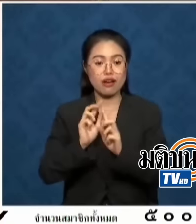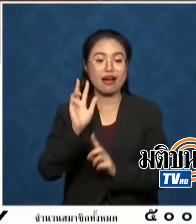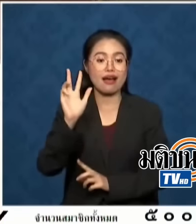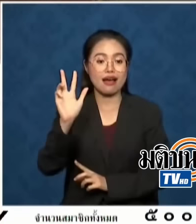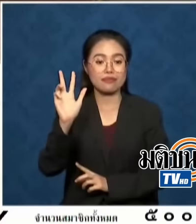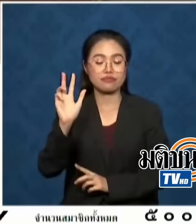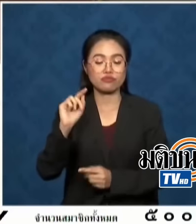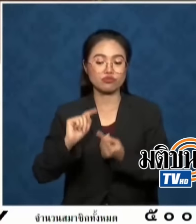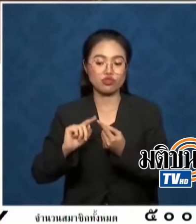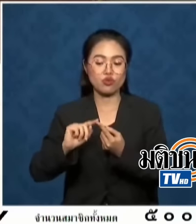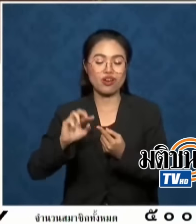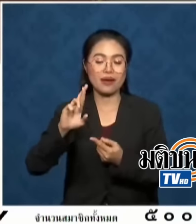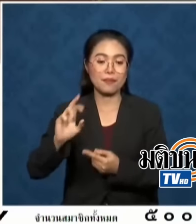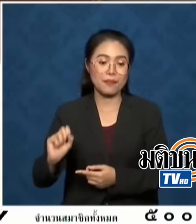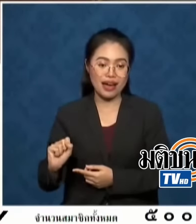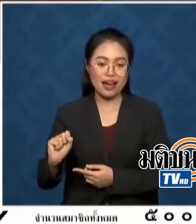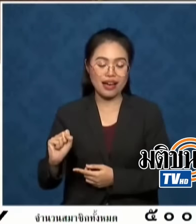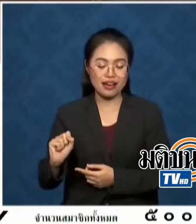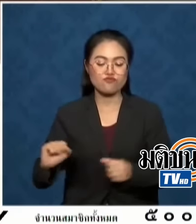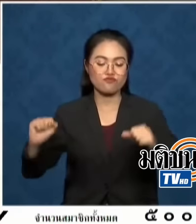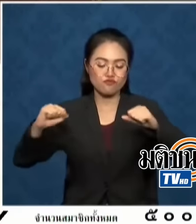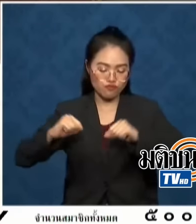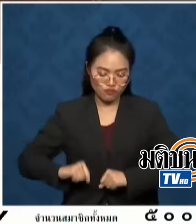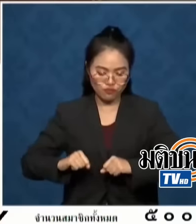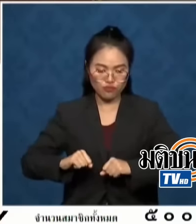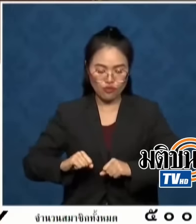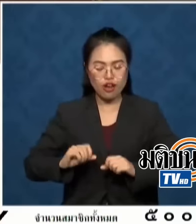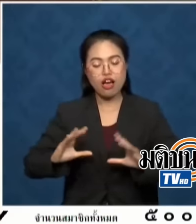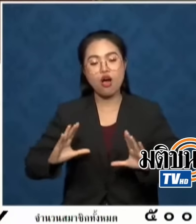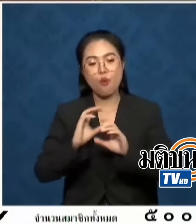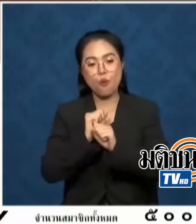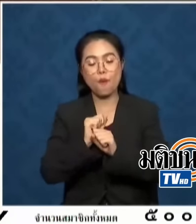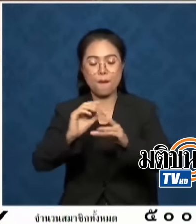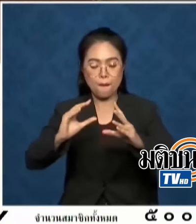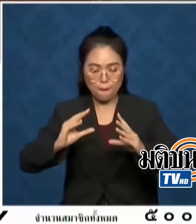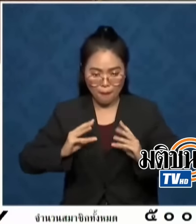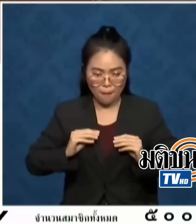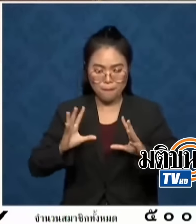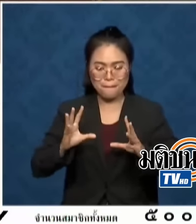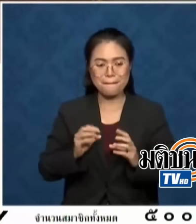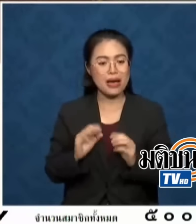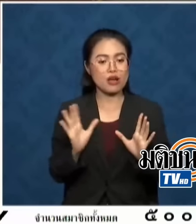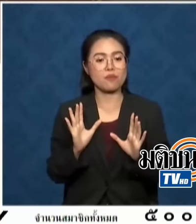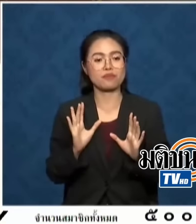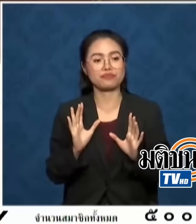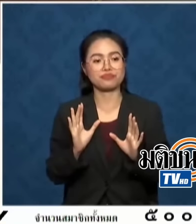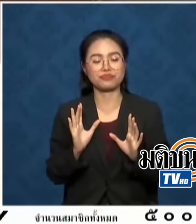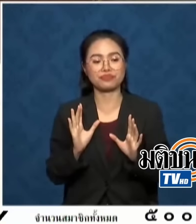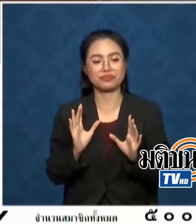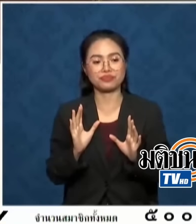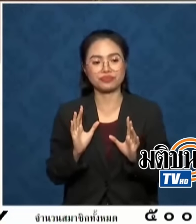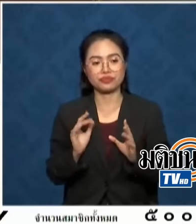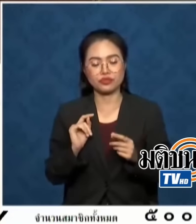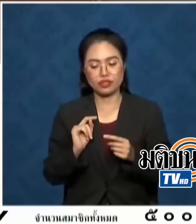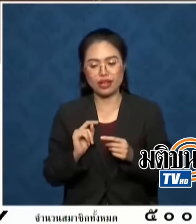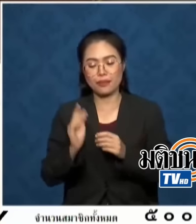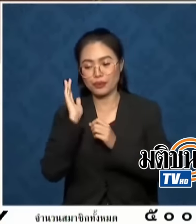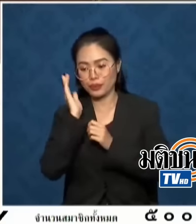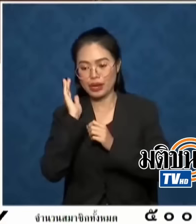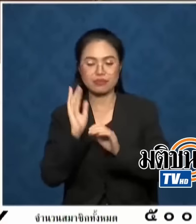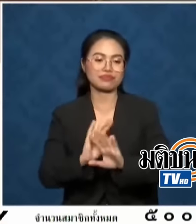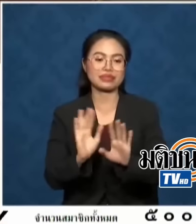เพื่อให้สภาลงมติว่าจะเห็นด้วยจะเห็นชอบหรือไม่เห็นชอบโดยไม่มีการอภิปราย